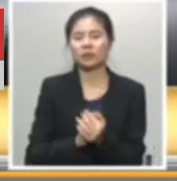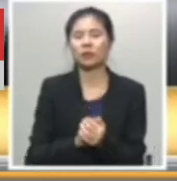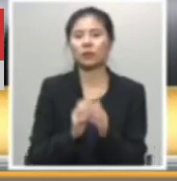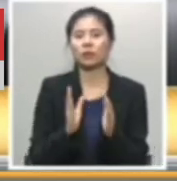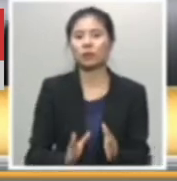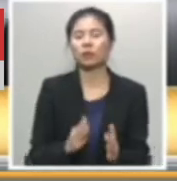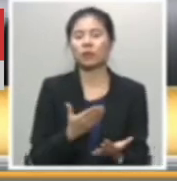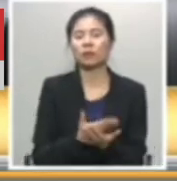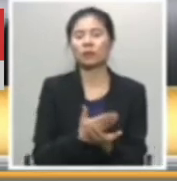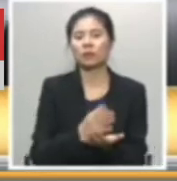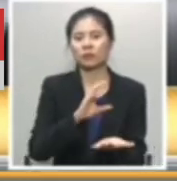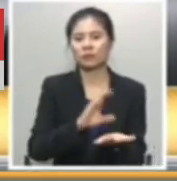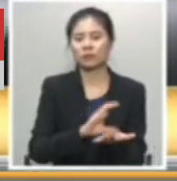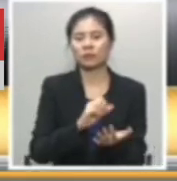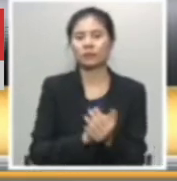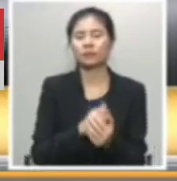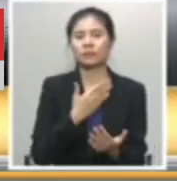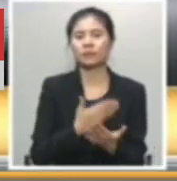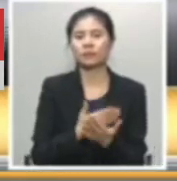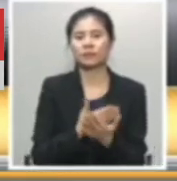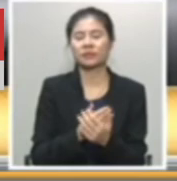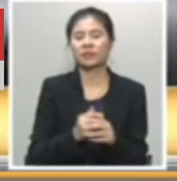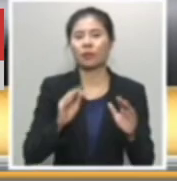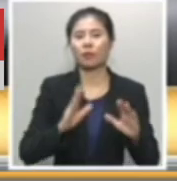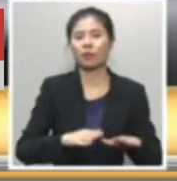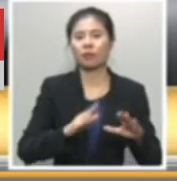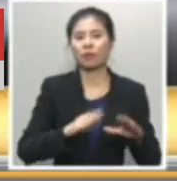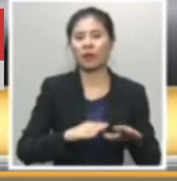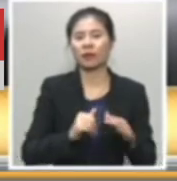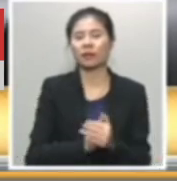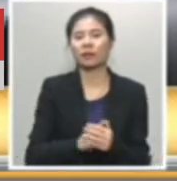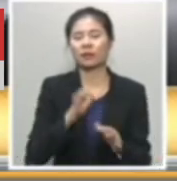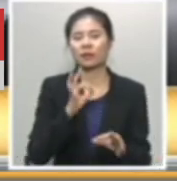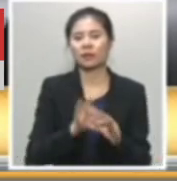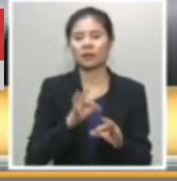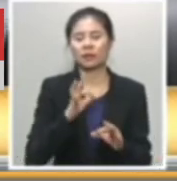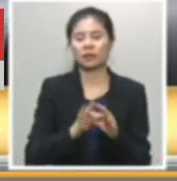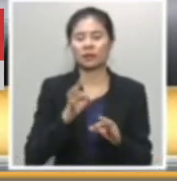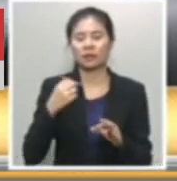นเลือกที่จะเอาเงินไปฝากธนาคารแทน